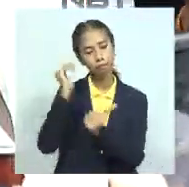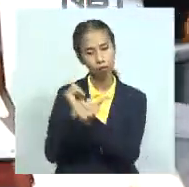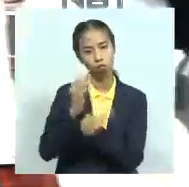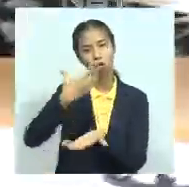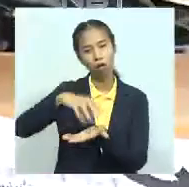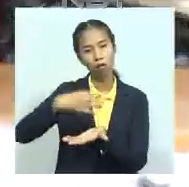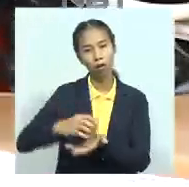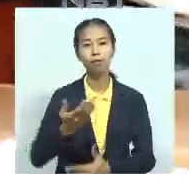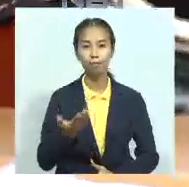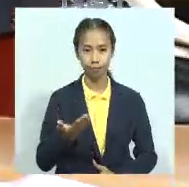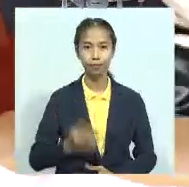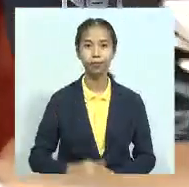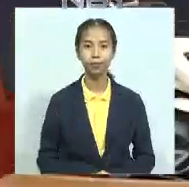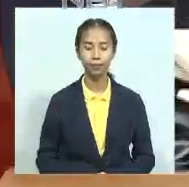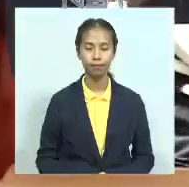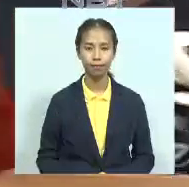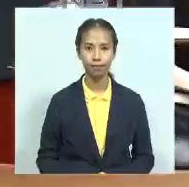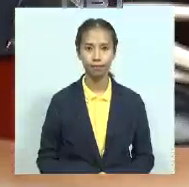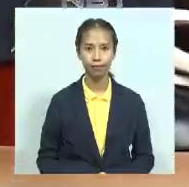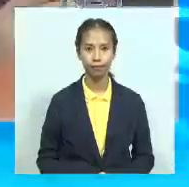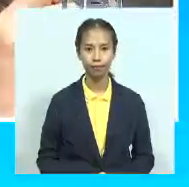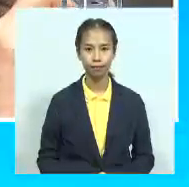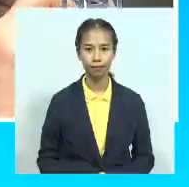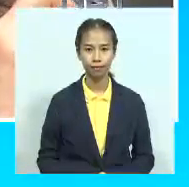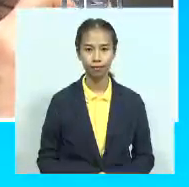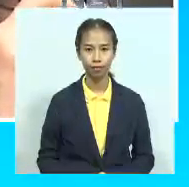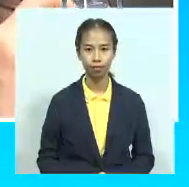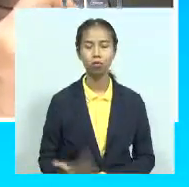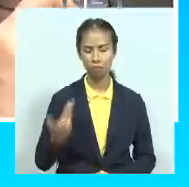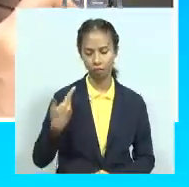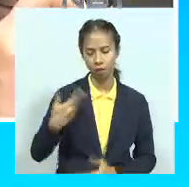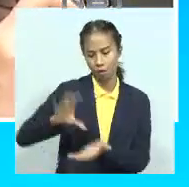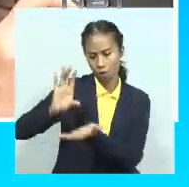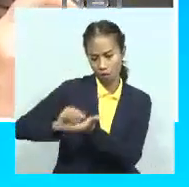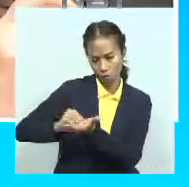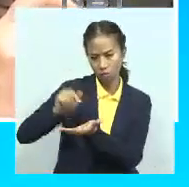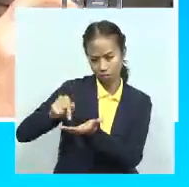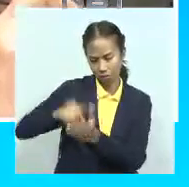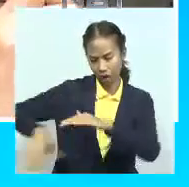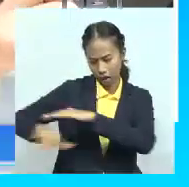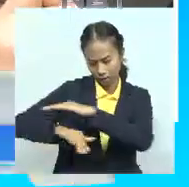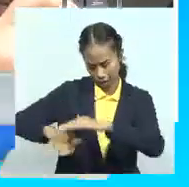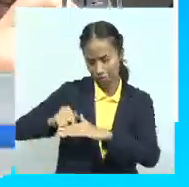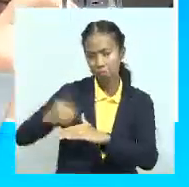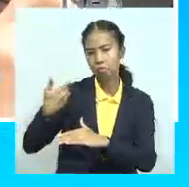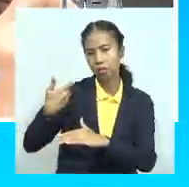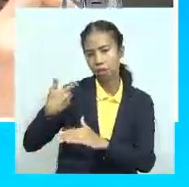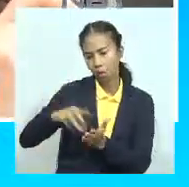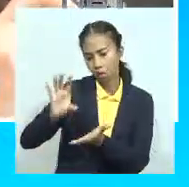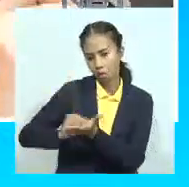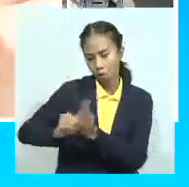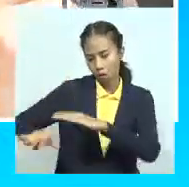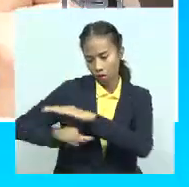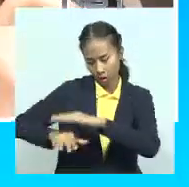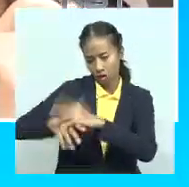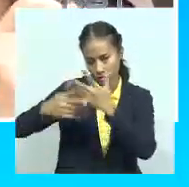องผู้บัญชาการตำรวจแห่งชาติค่ะ คือเรามีข้อมูลพยานหลักฐานจนสามารถที่จะรวบรวมข้อมูลพย